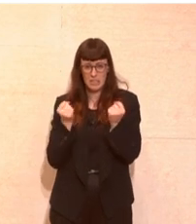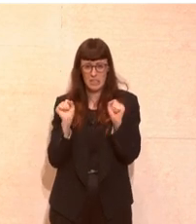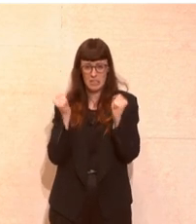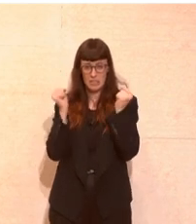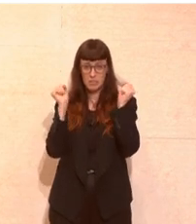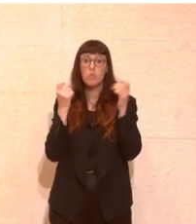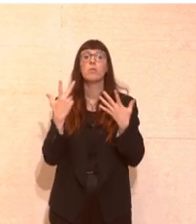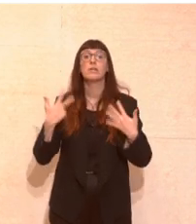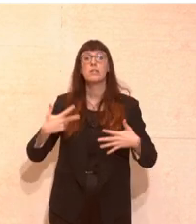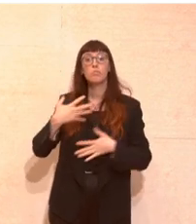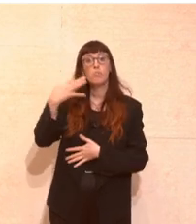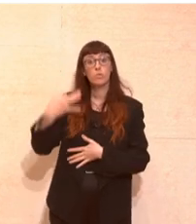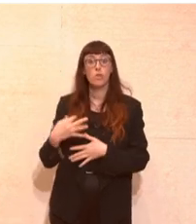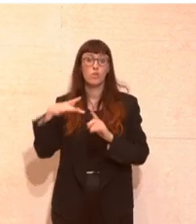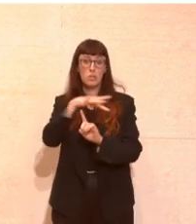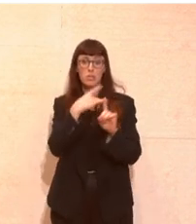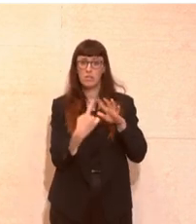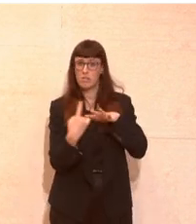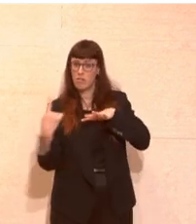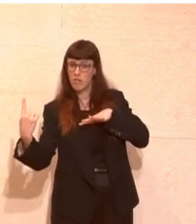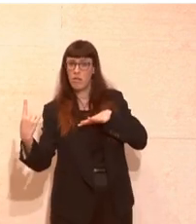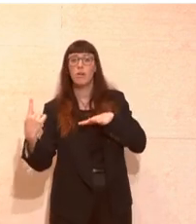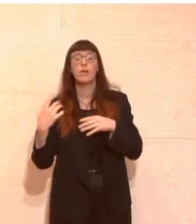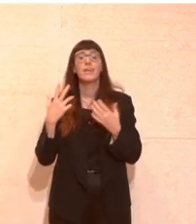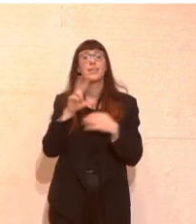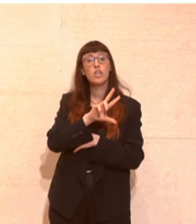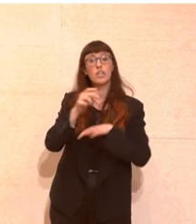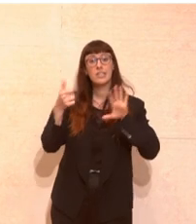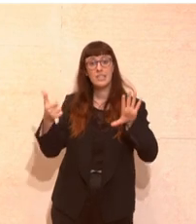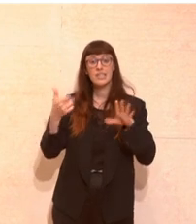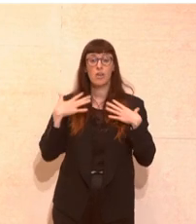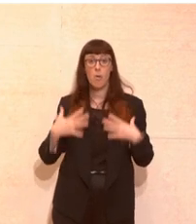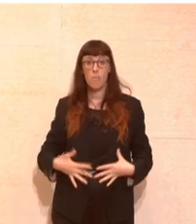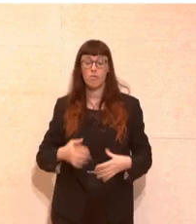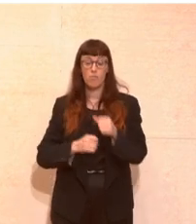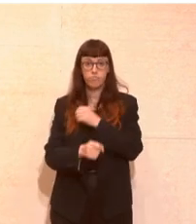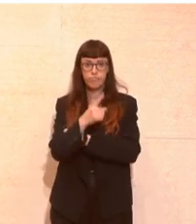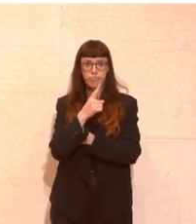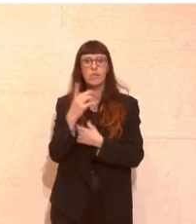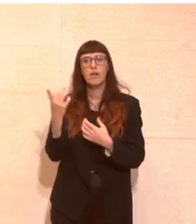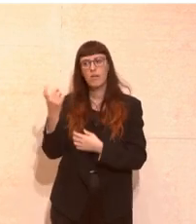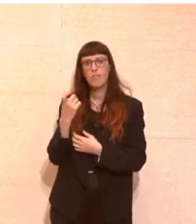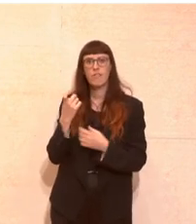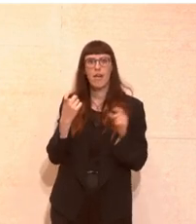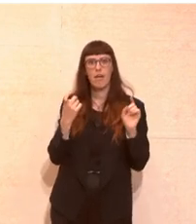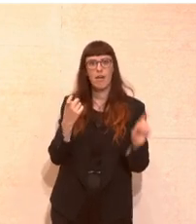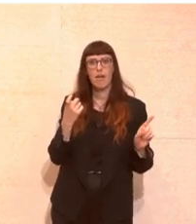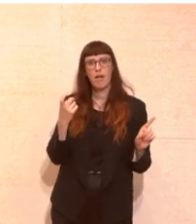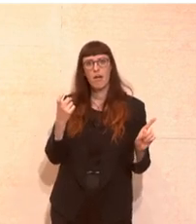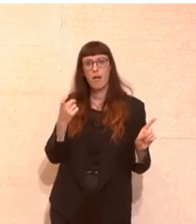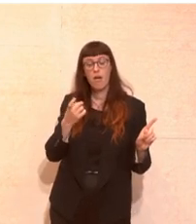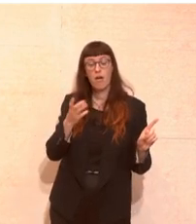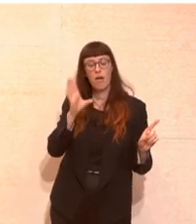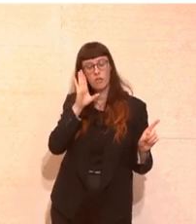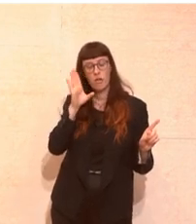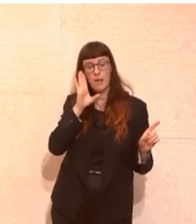leurs symptômes de retrait social et 36% des comportements stéréotypés étaient expliqués par les troubles du sommeil et des rythmes,